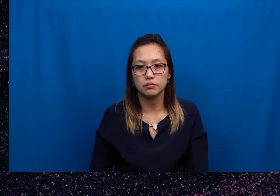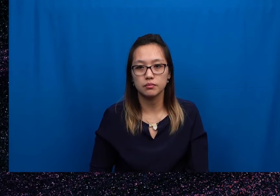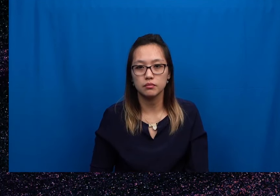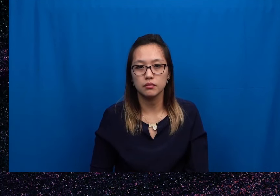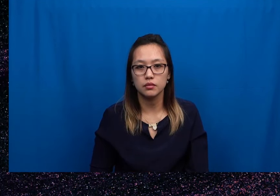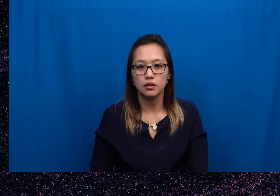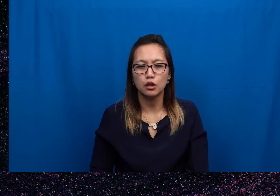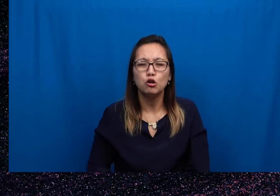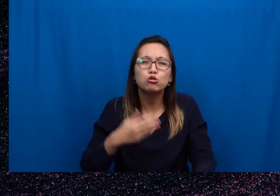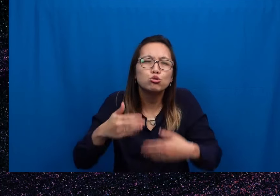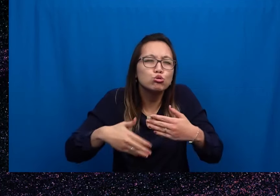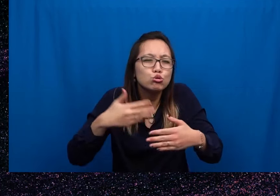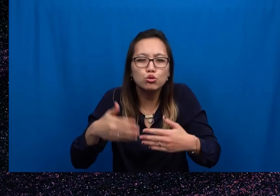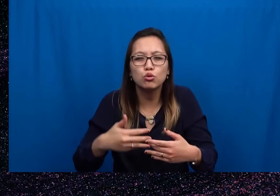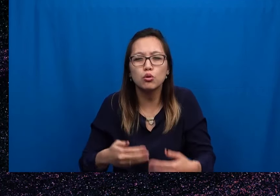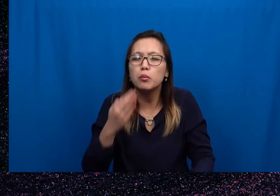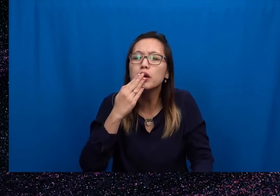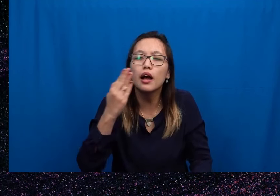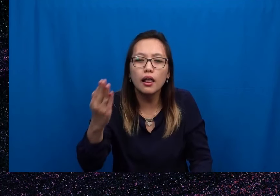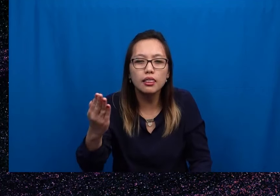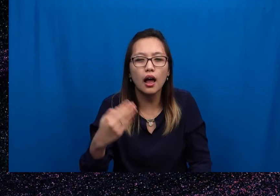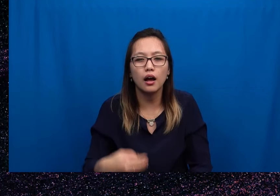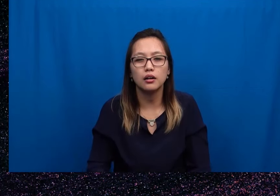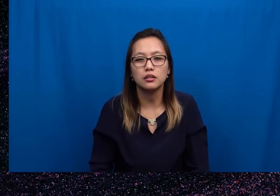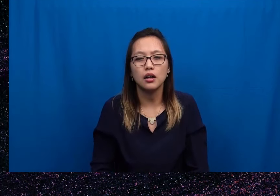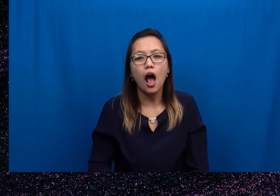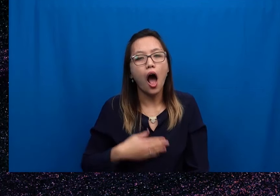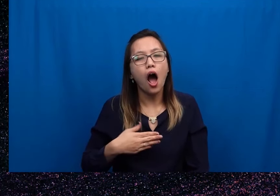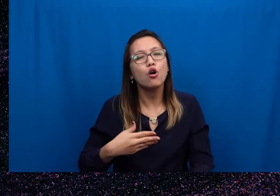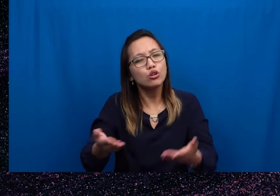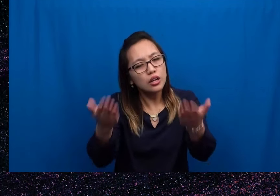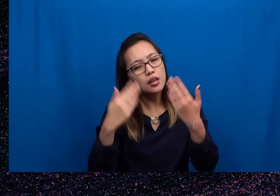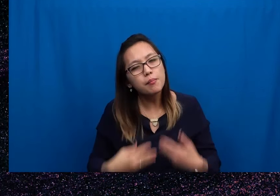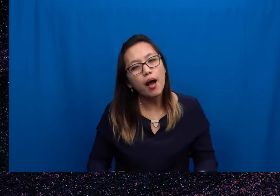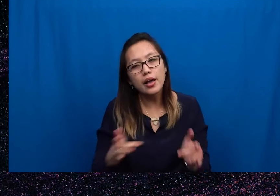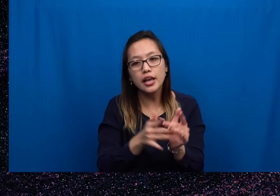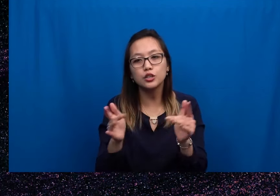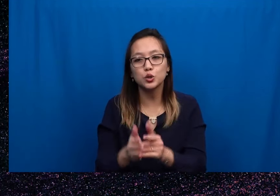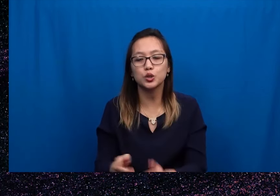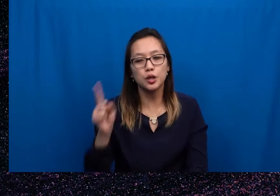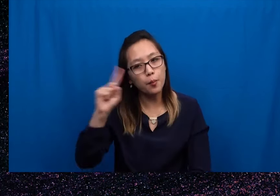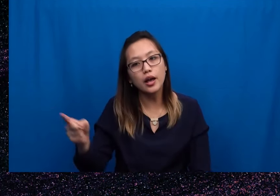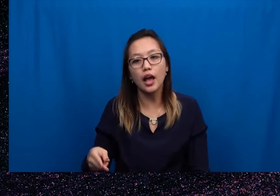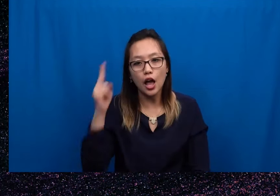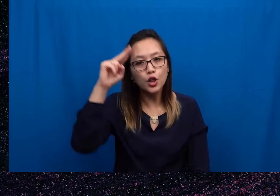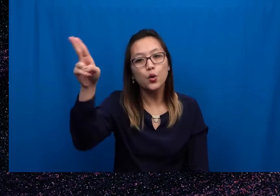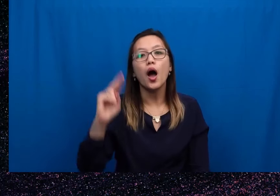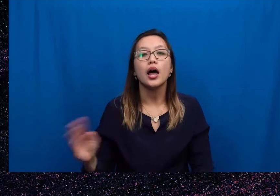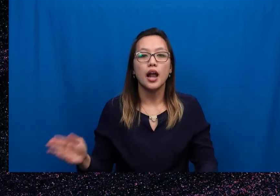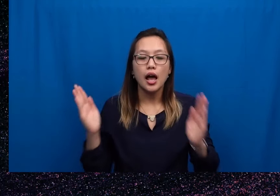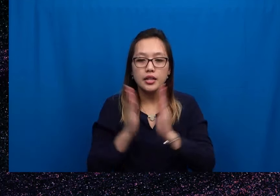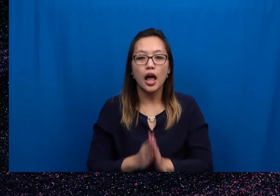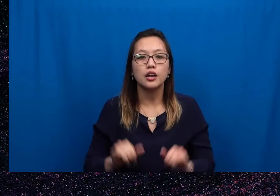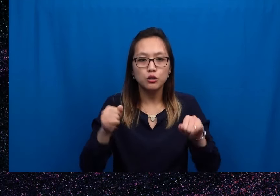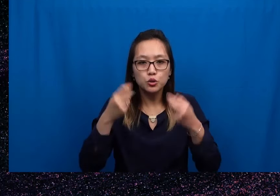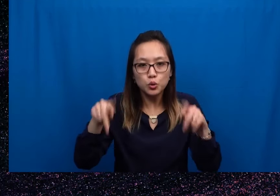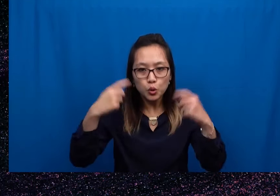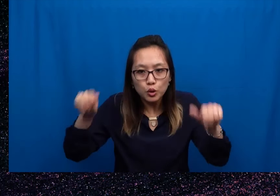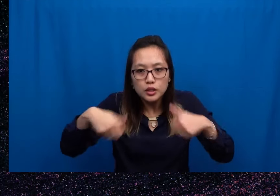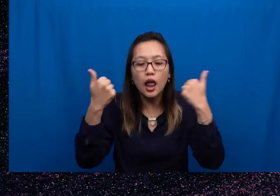sungguh-sungguh buka hatimu untuk berkata, aku terima Yesus sebagai Tuhan dan Juru Selamat